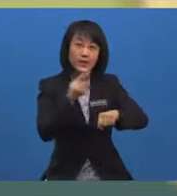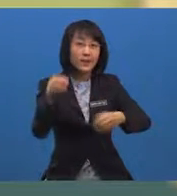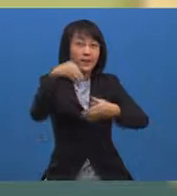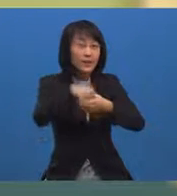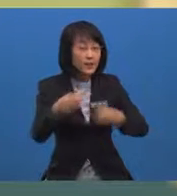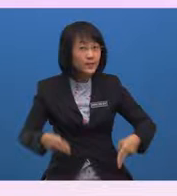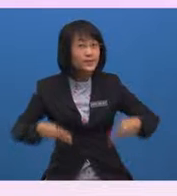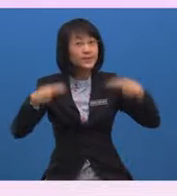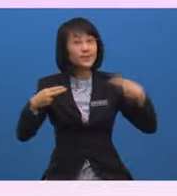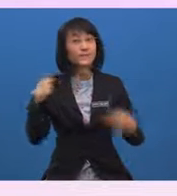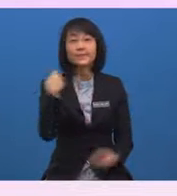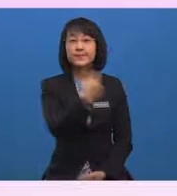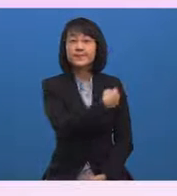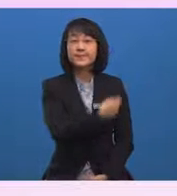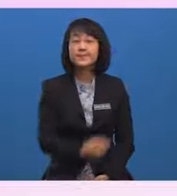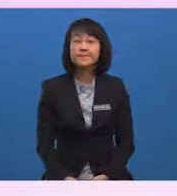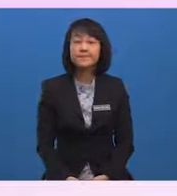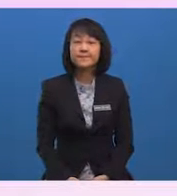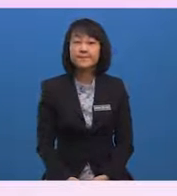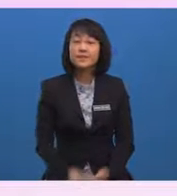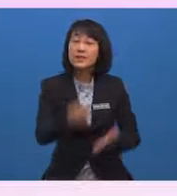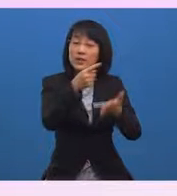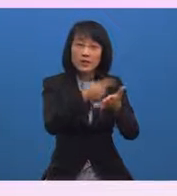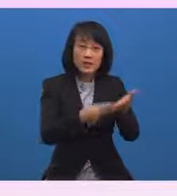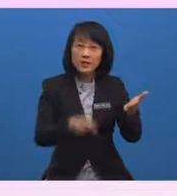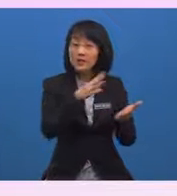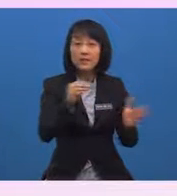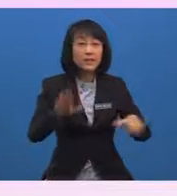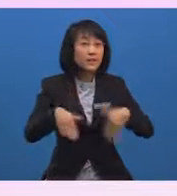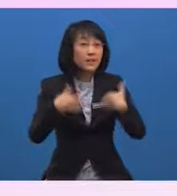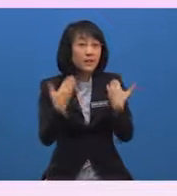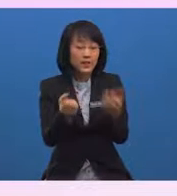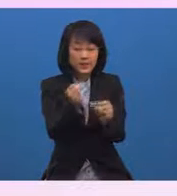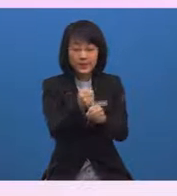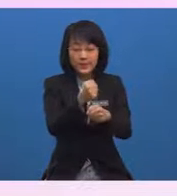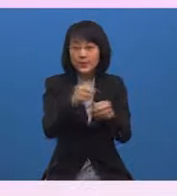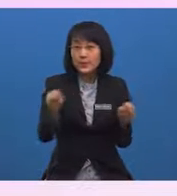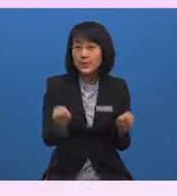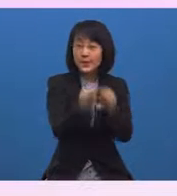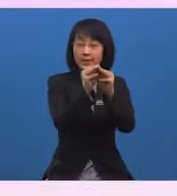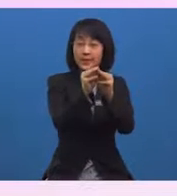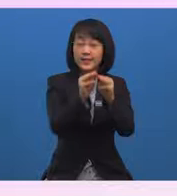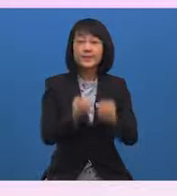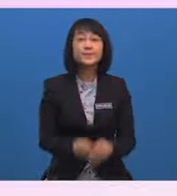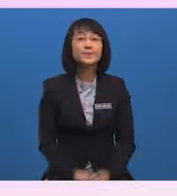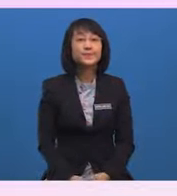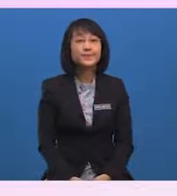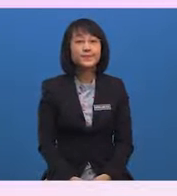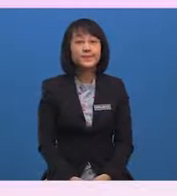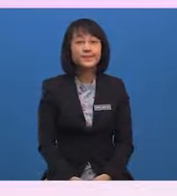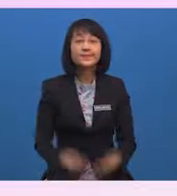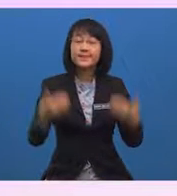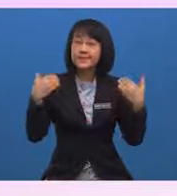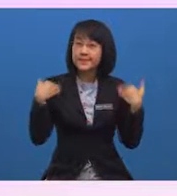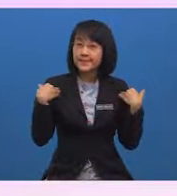kita. Apa dan bagaimana bentuk magnet, murid-murid?